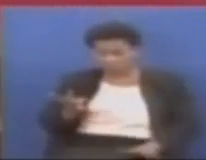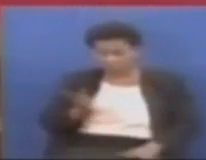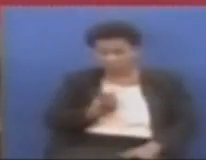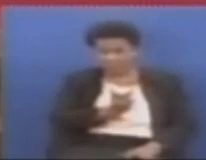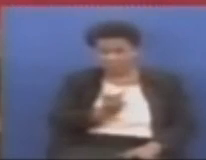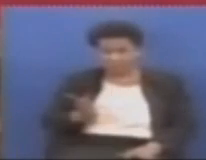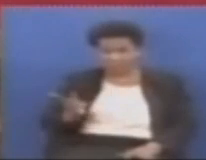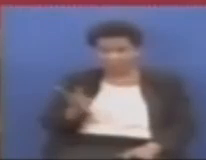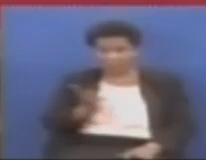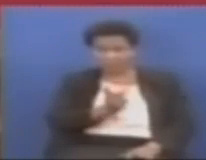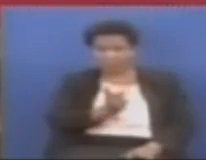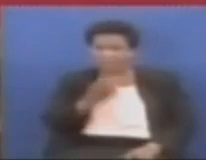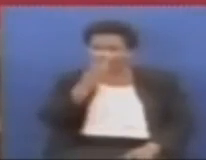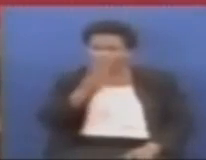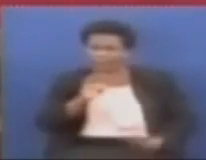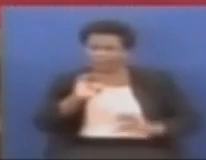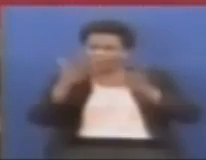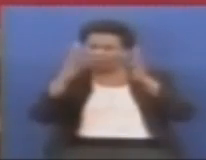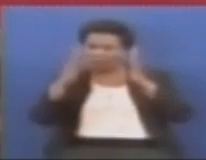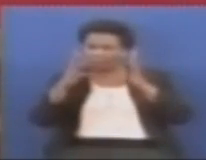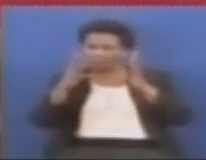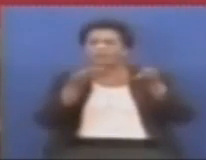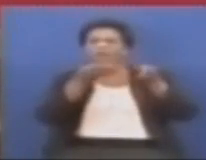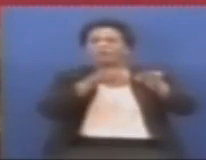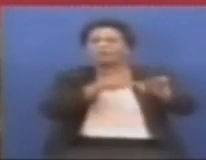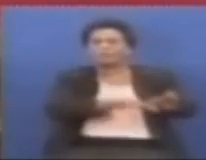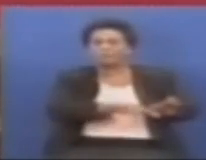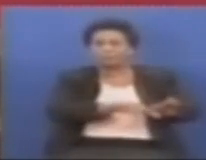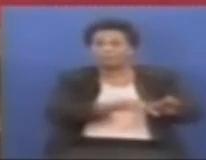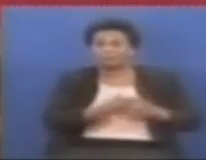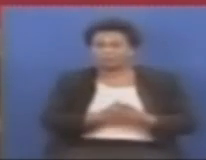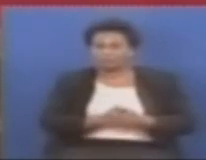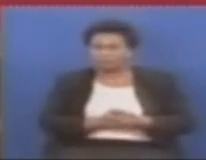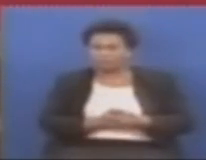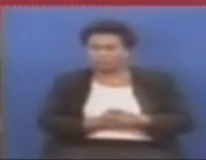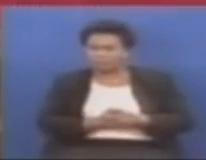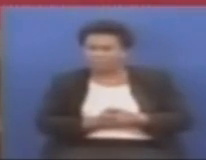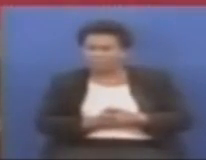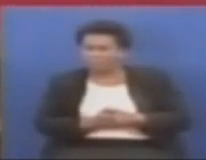Mheshimiwa Speaker, TWPG tusikilizane swali lenu hili.